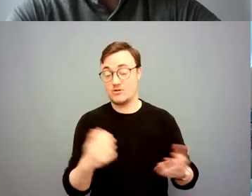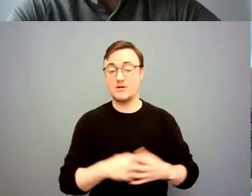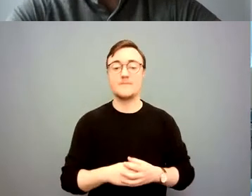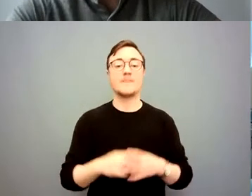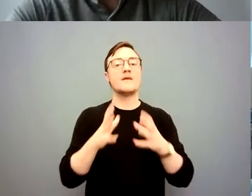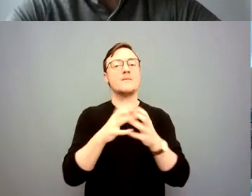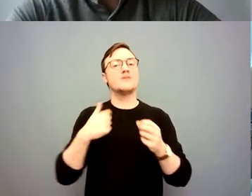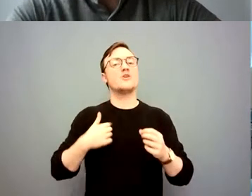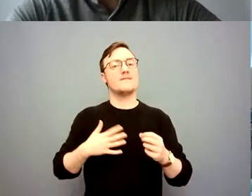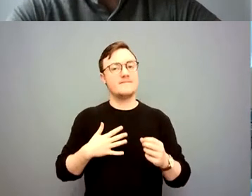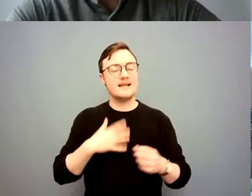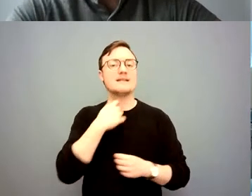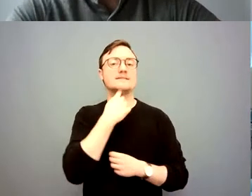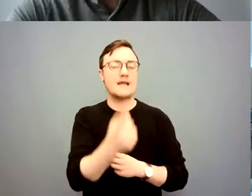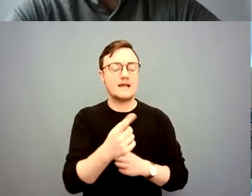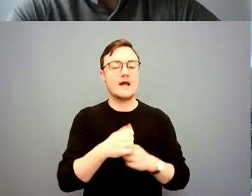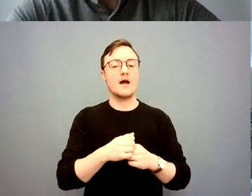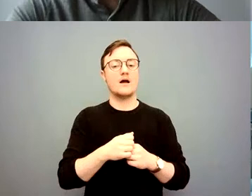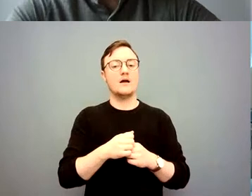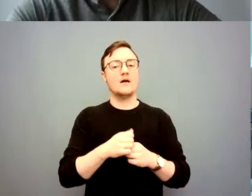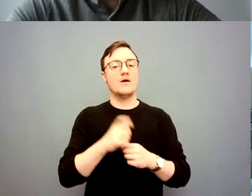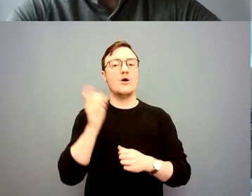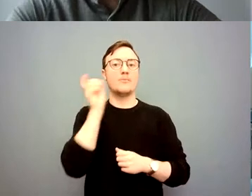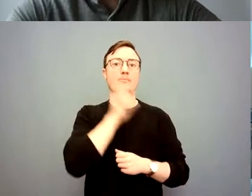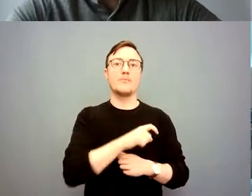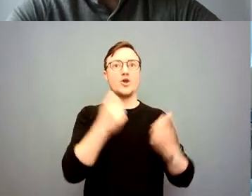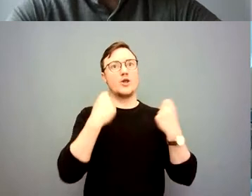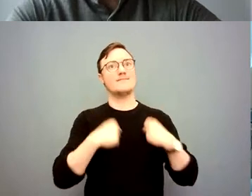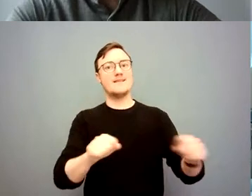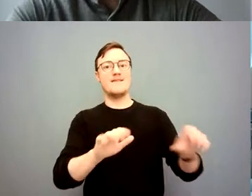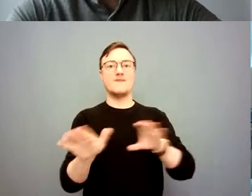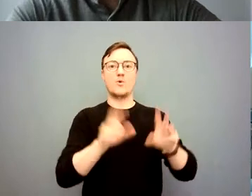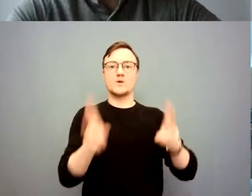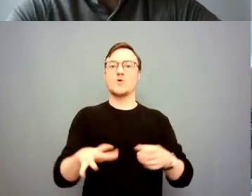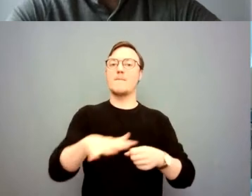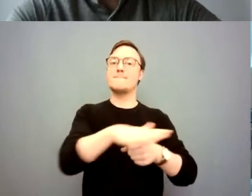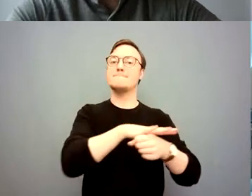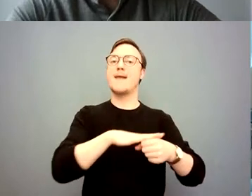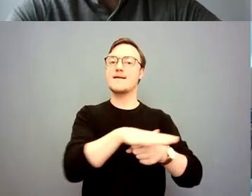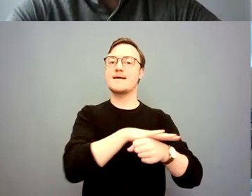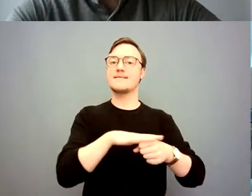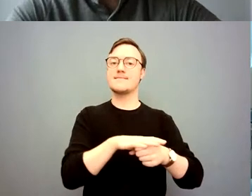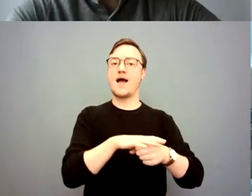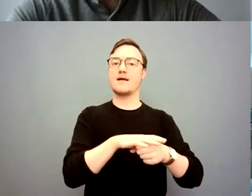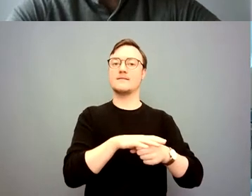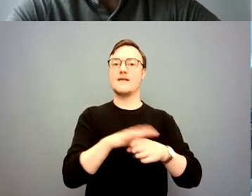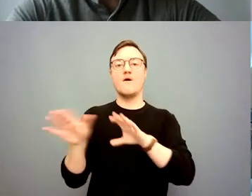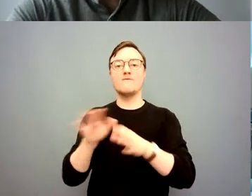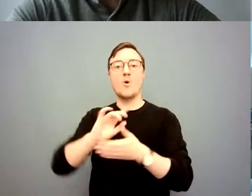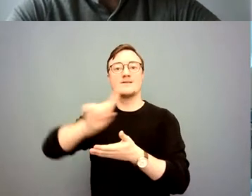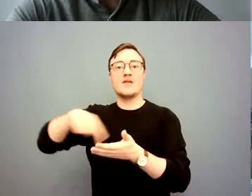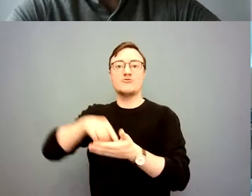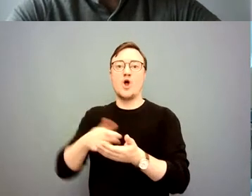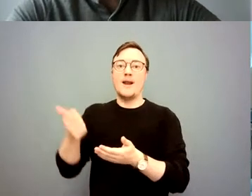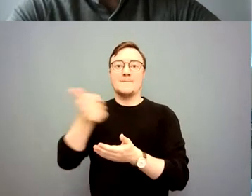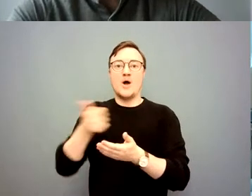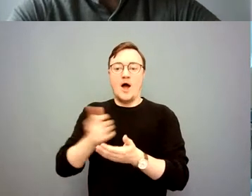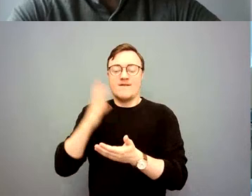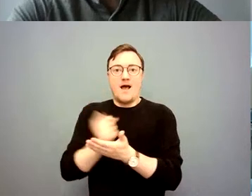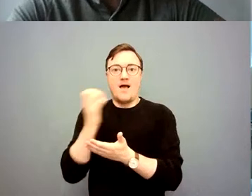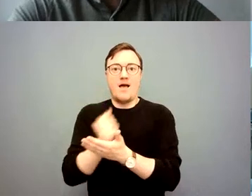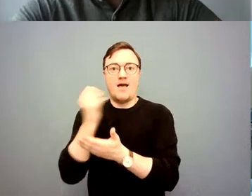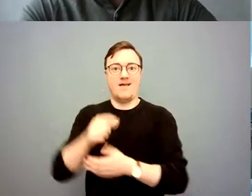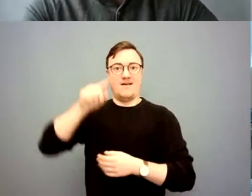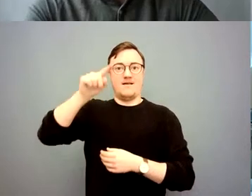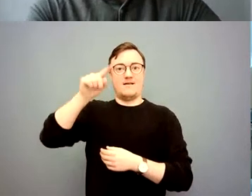på och bedriva vården som om den vore en marknad där vårdcentralen behöver jaga pinnar. För då blir det de invånare